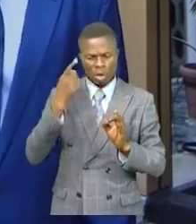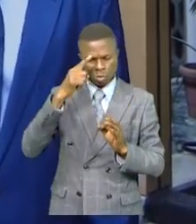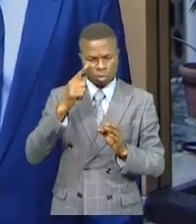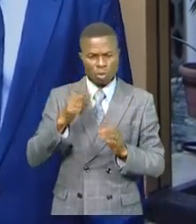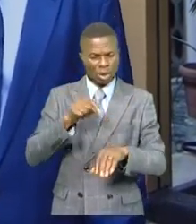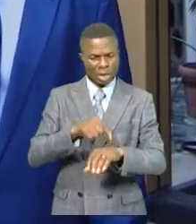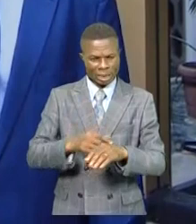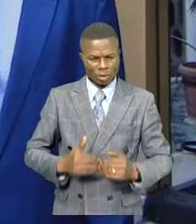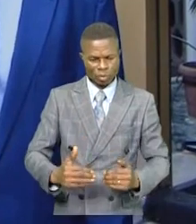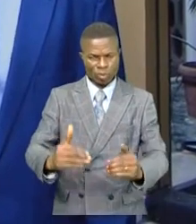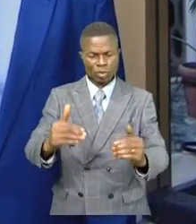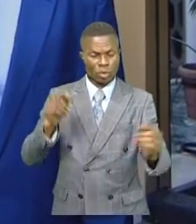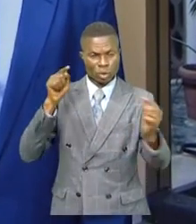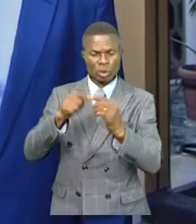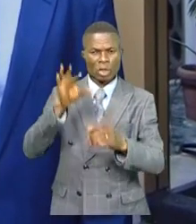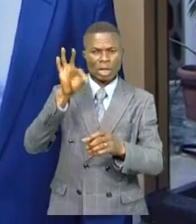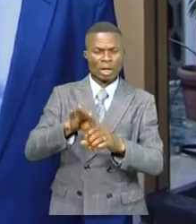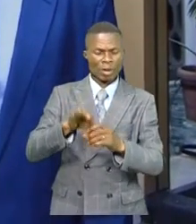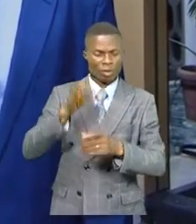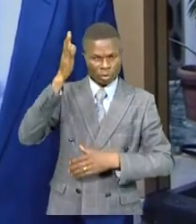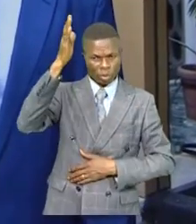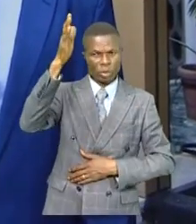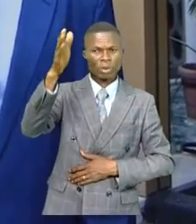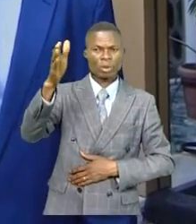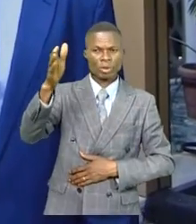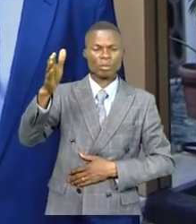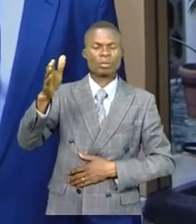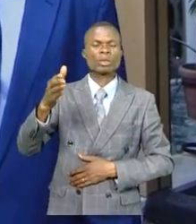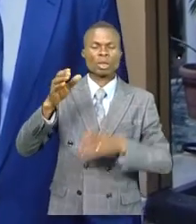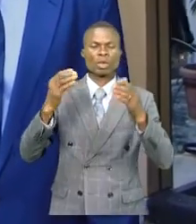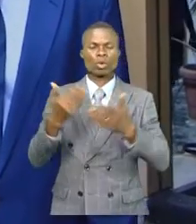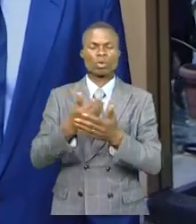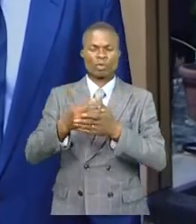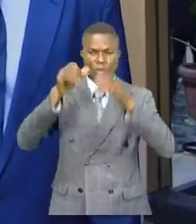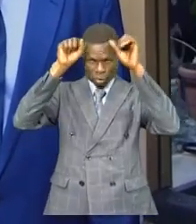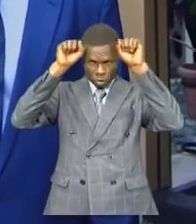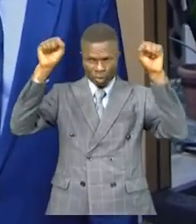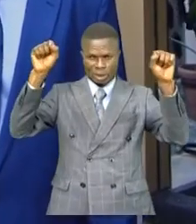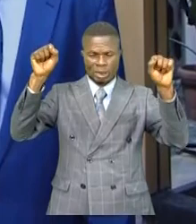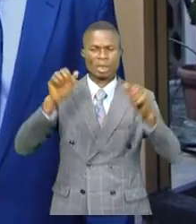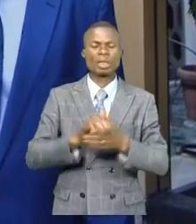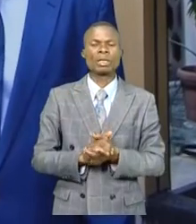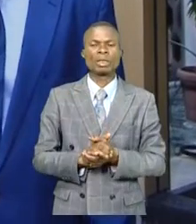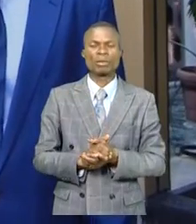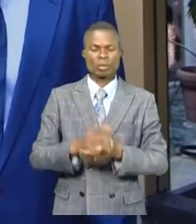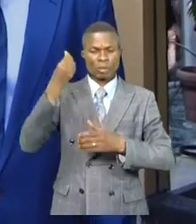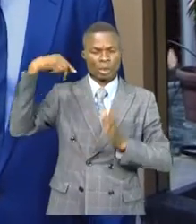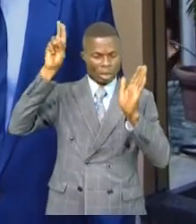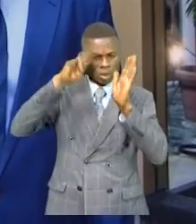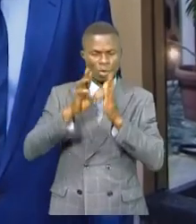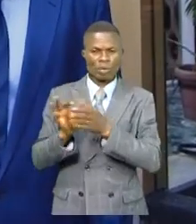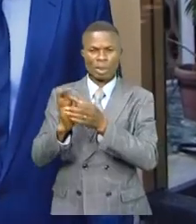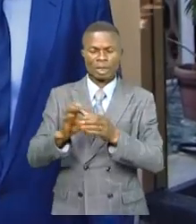qui aboutira dans les plus brefs délais à des élections libres, transparentes et démocratiques. Le gouvernement d'Union